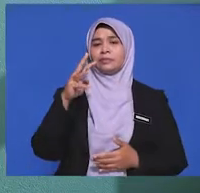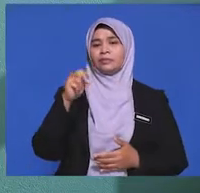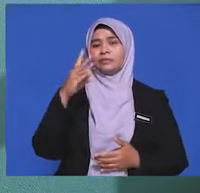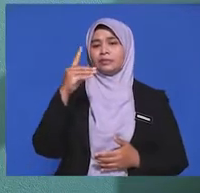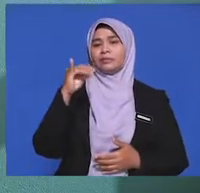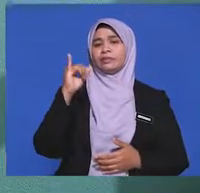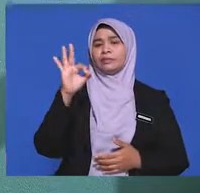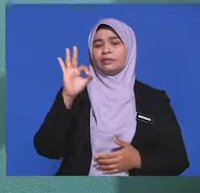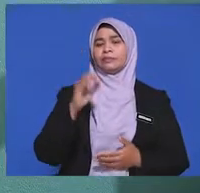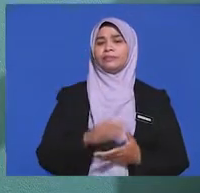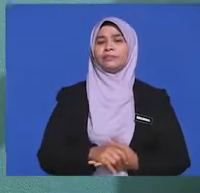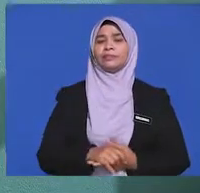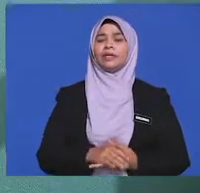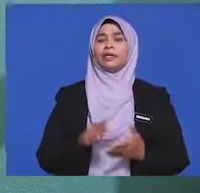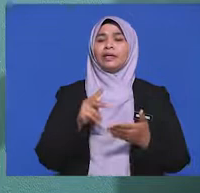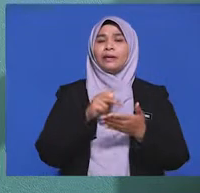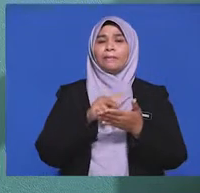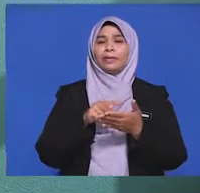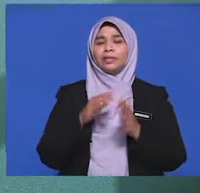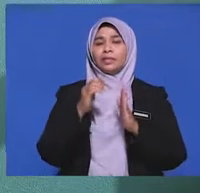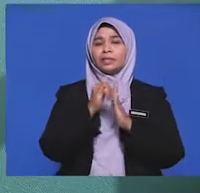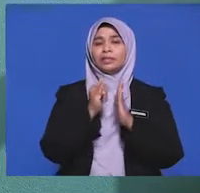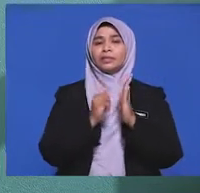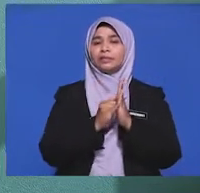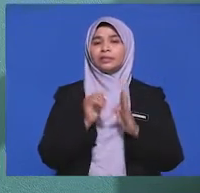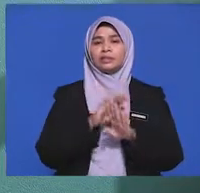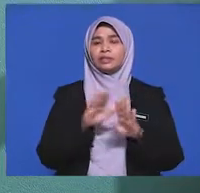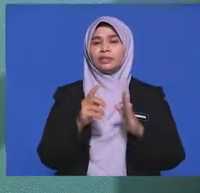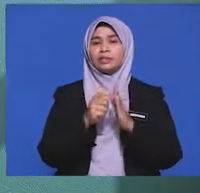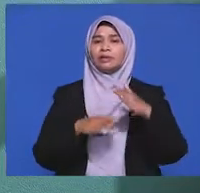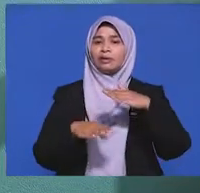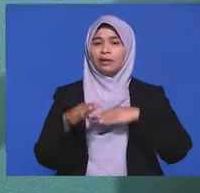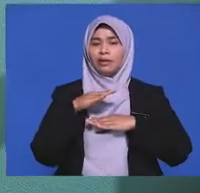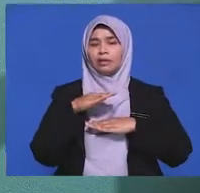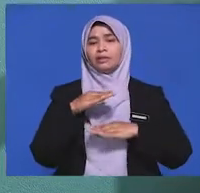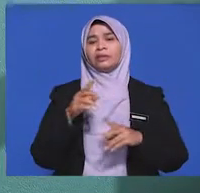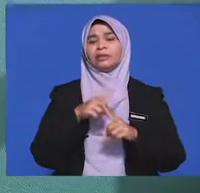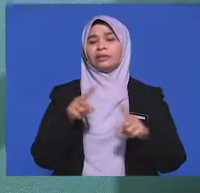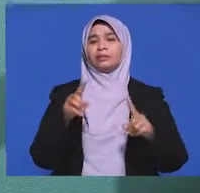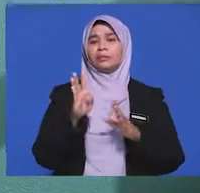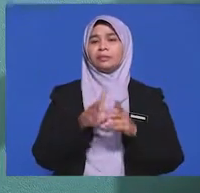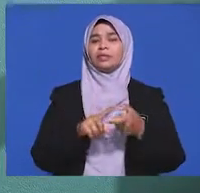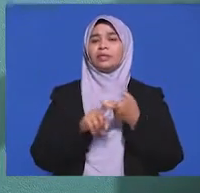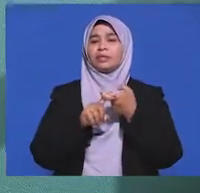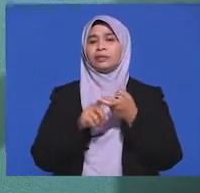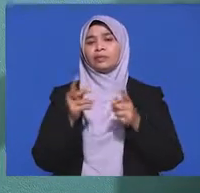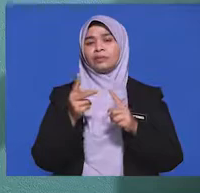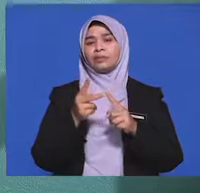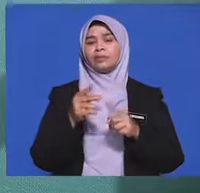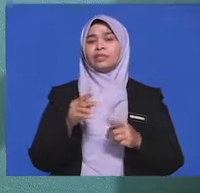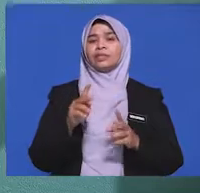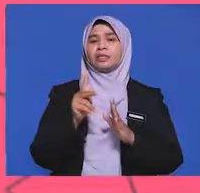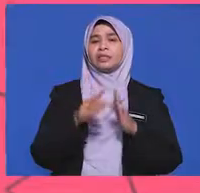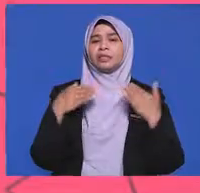Murid-murid, bilangan syarat adalah tidak terhad tetapi bergantung kepada